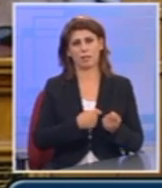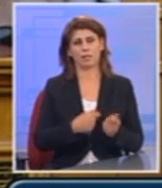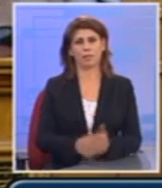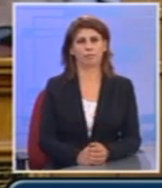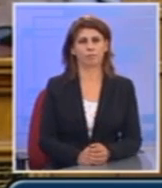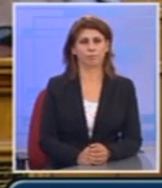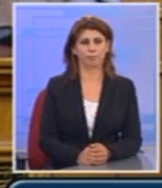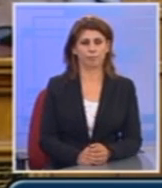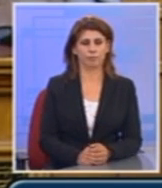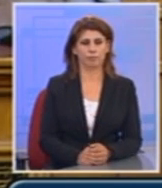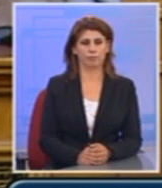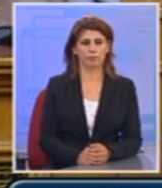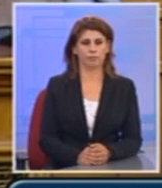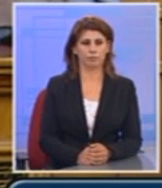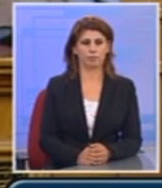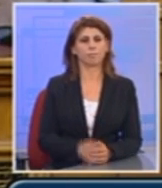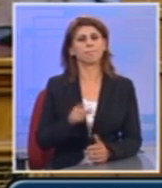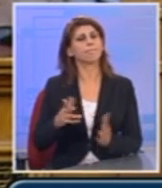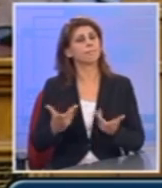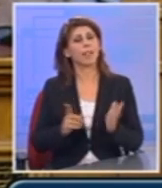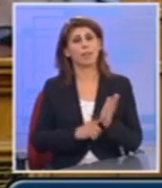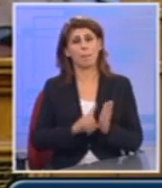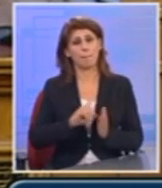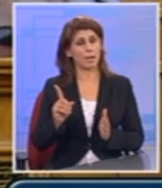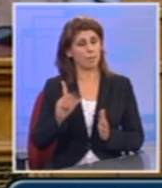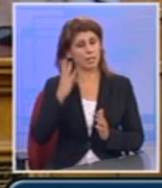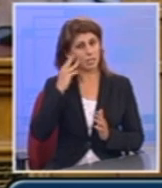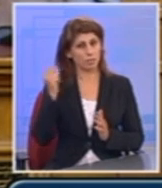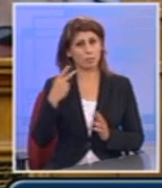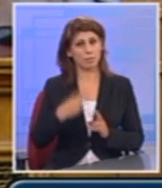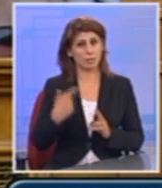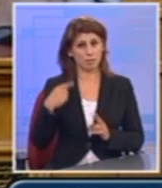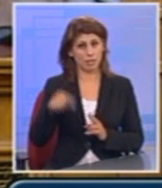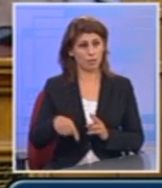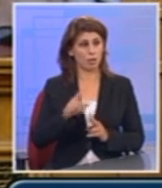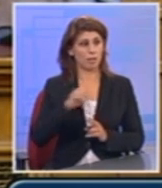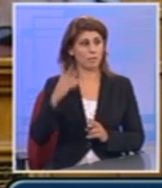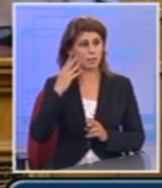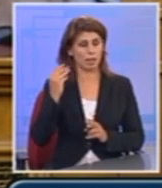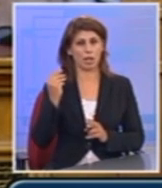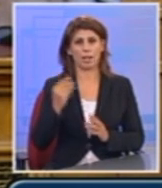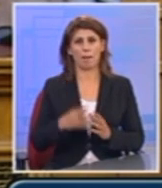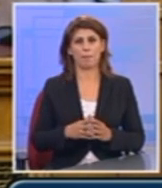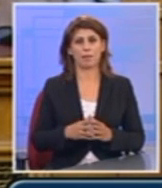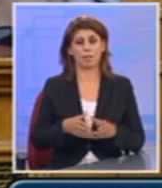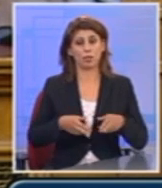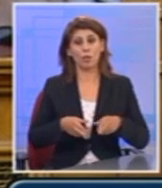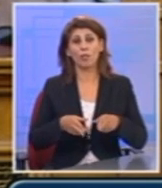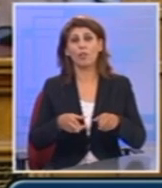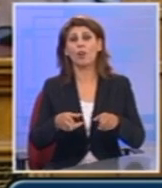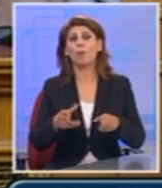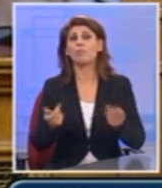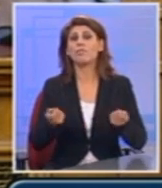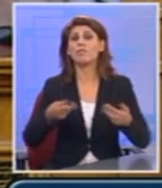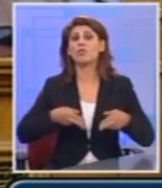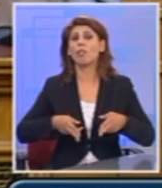έτσι λοιπόν δεν θα πρέπει να ξεχνούμε ότι είναι σημαντικό να είμαστε εδώ να μην ξεχνούμε και τον δρόμο και το τι συμβαίνει